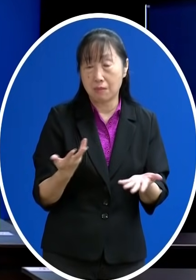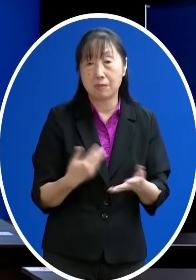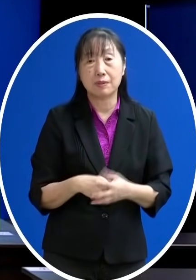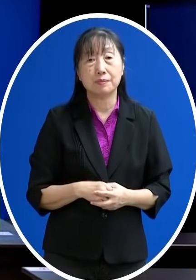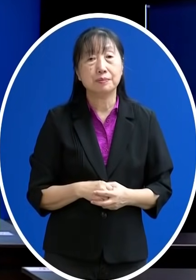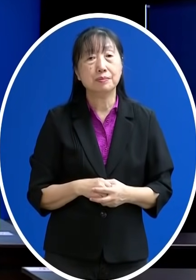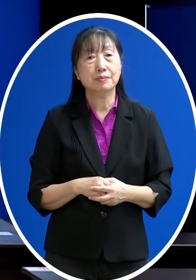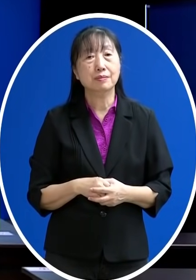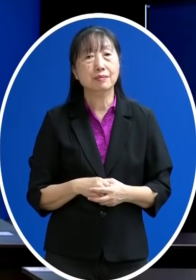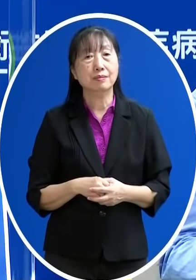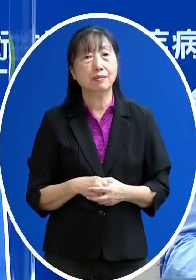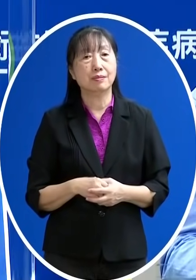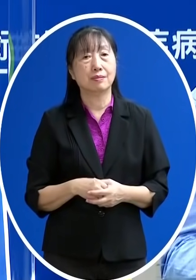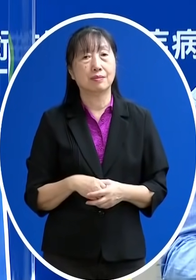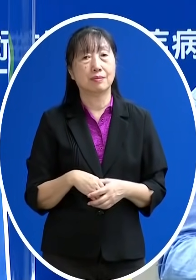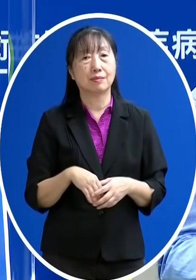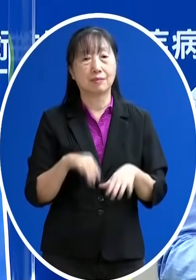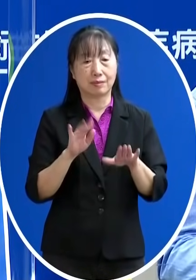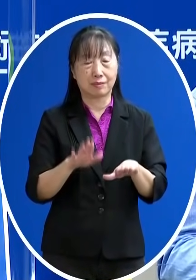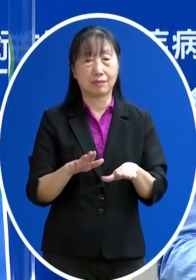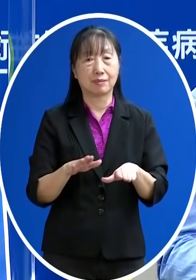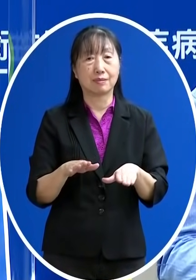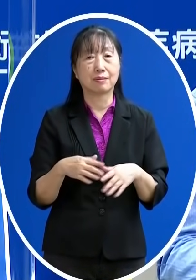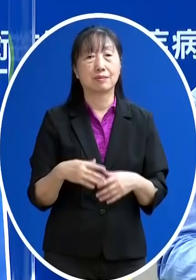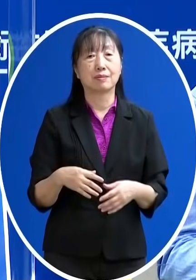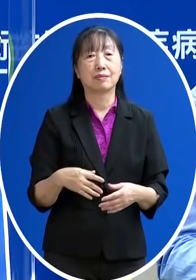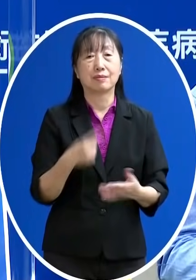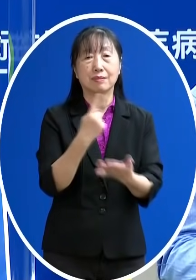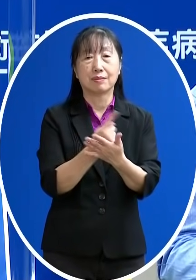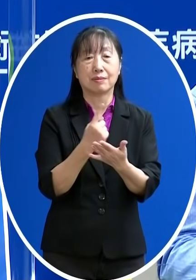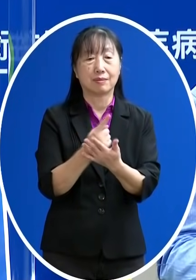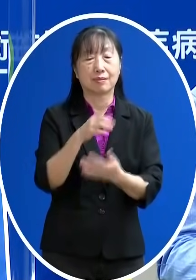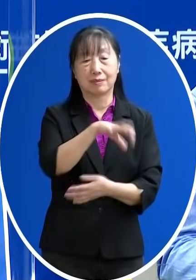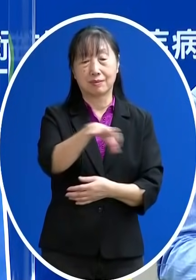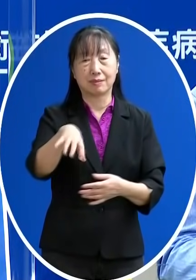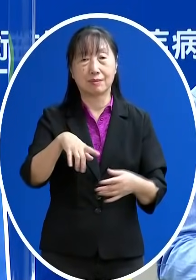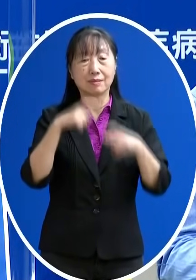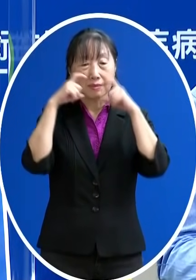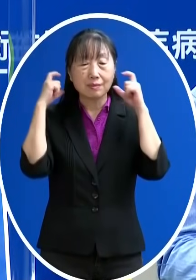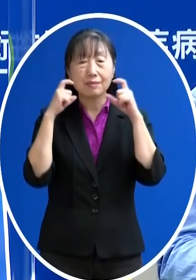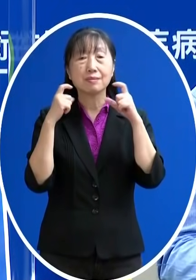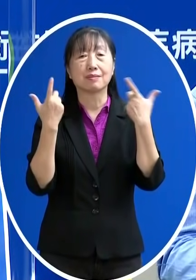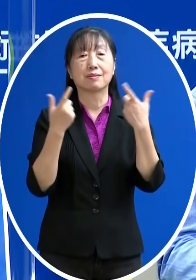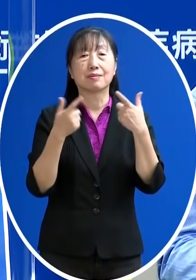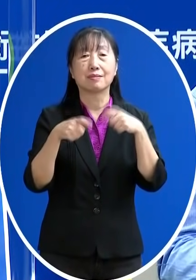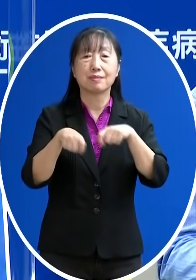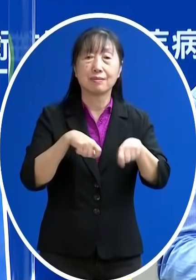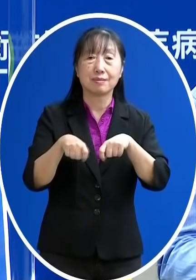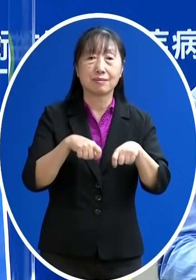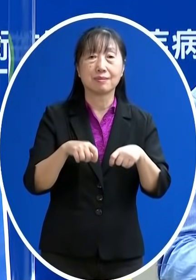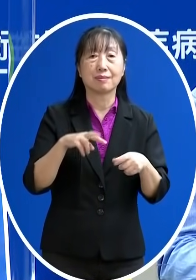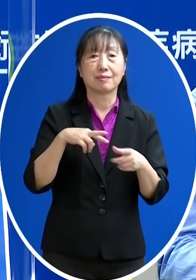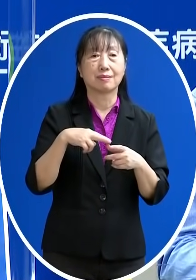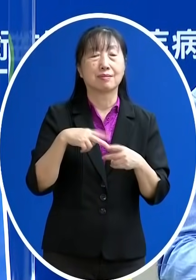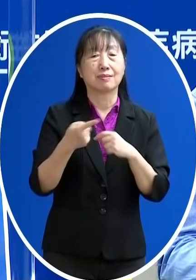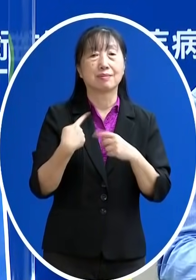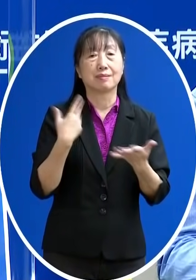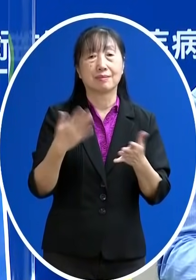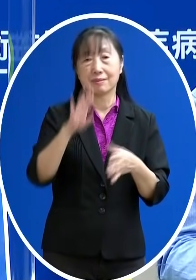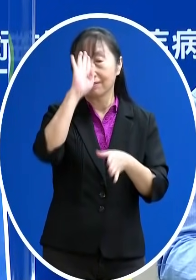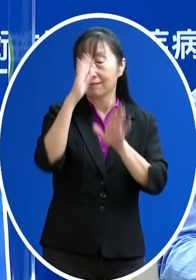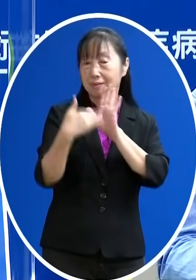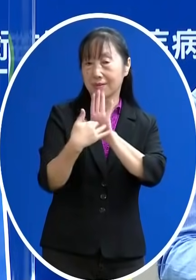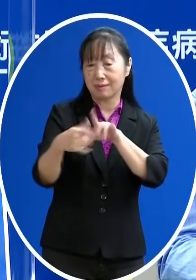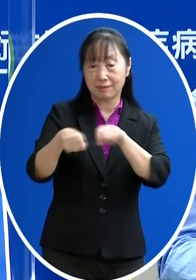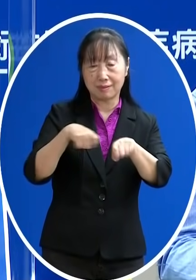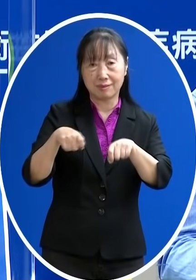谢。 好，基本上当然，所有的这些相关的哈，戴口罩政策也好，或是我们的所谓的防疫的政策